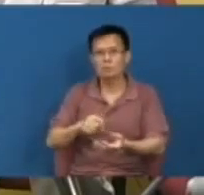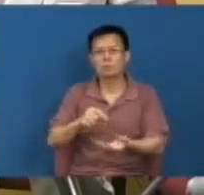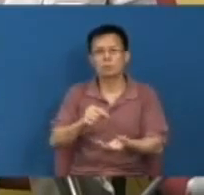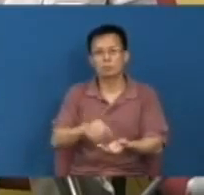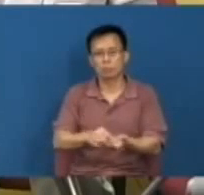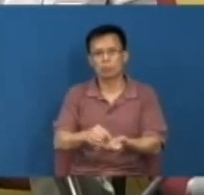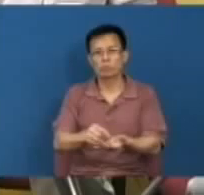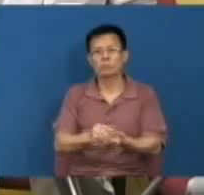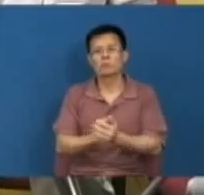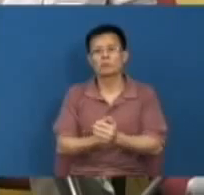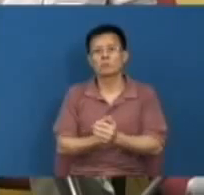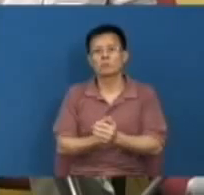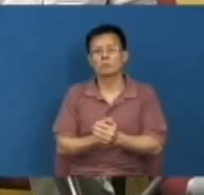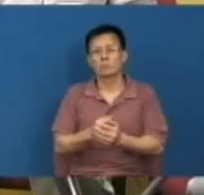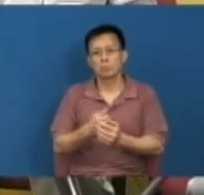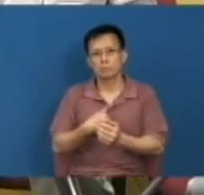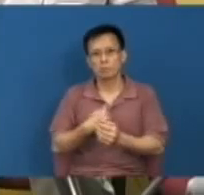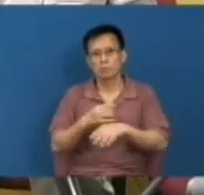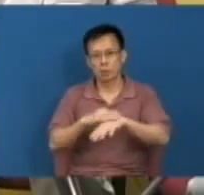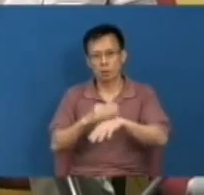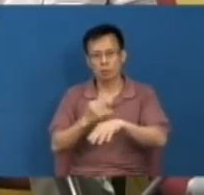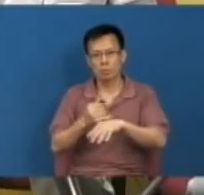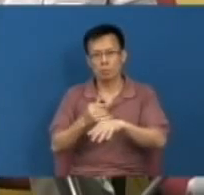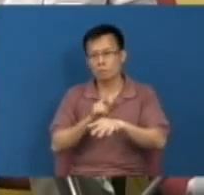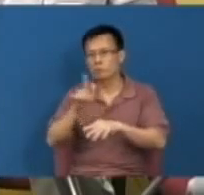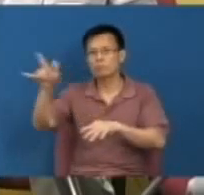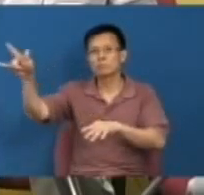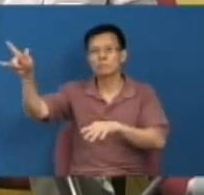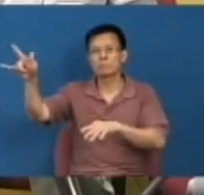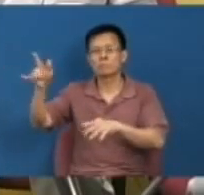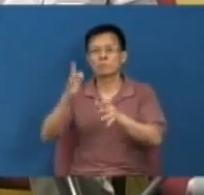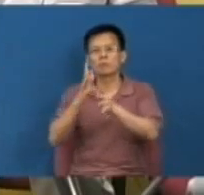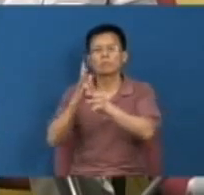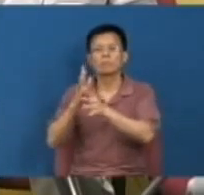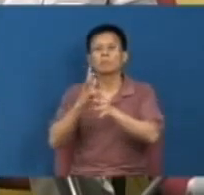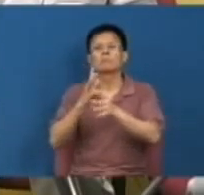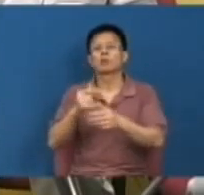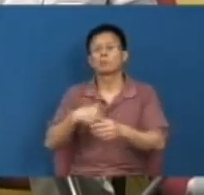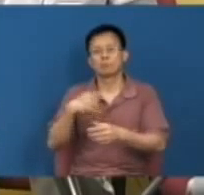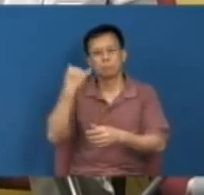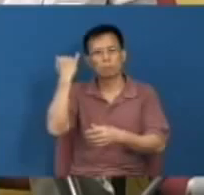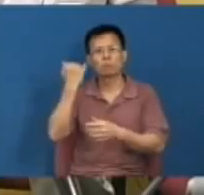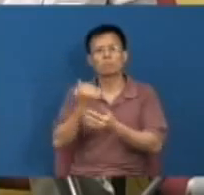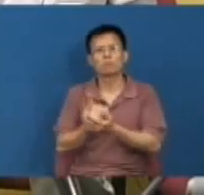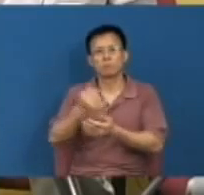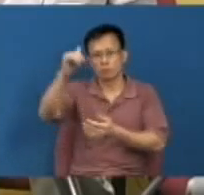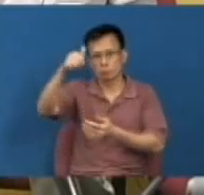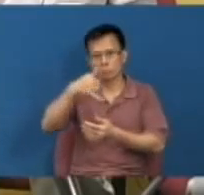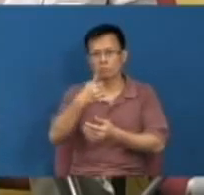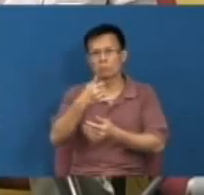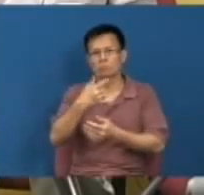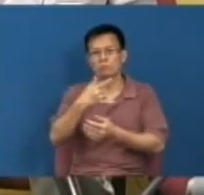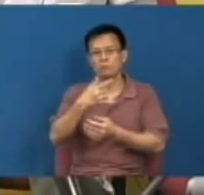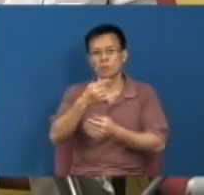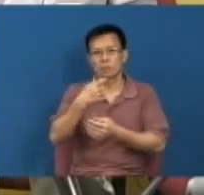啦嚇， 收購啦。咁我咧就啱啱離開咗香港，我去咗旅行，所以我唔知。咁翻嚟咧，我仔又